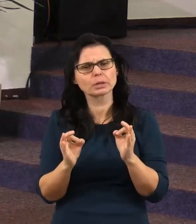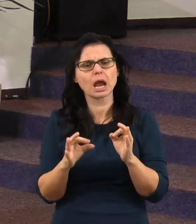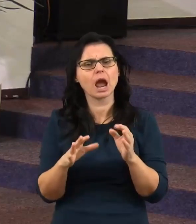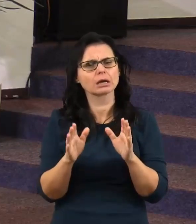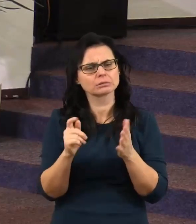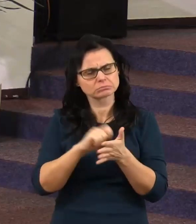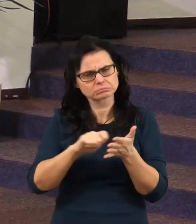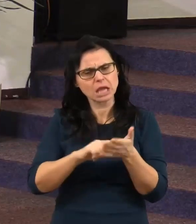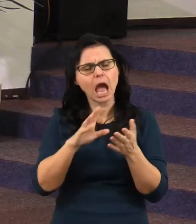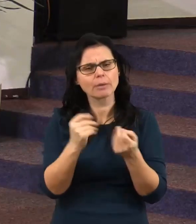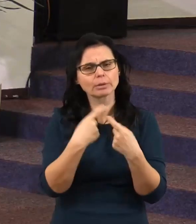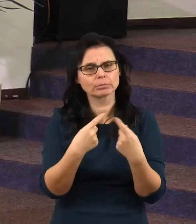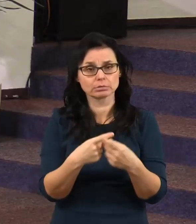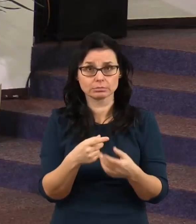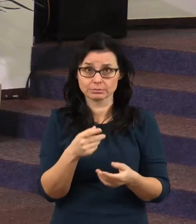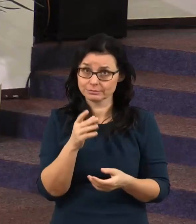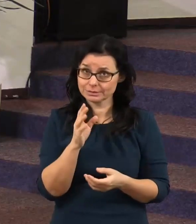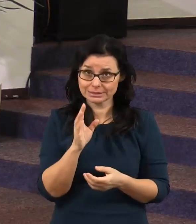prodávala. Nikoliv.